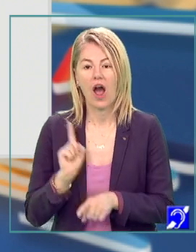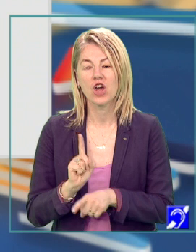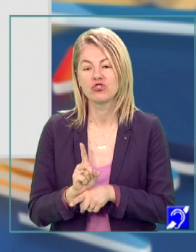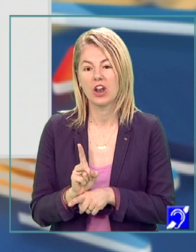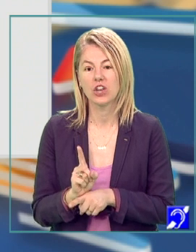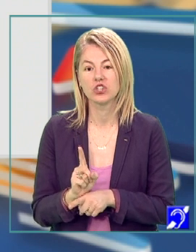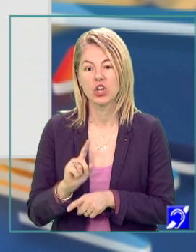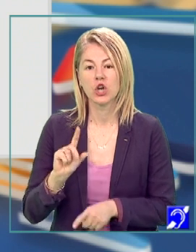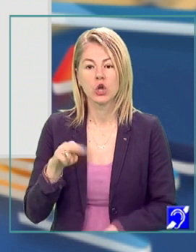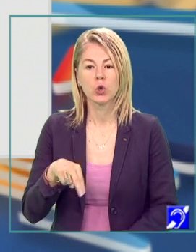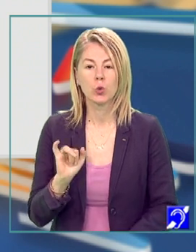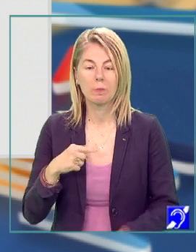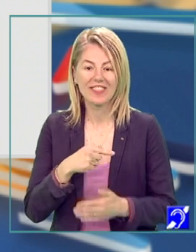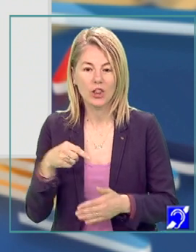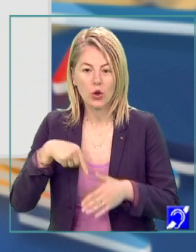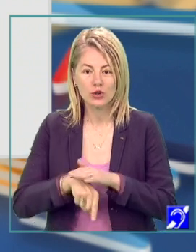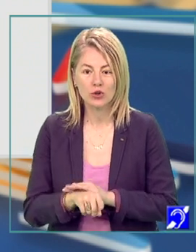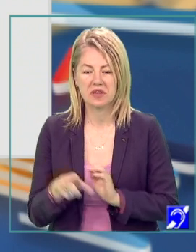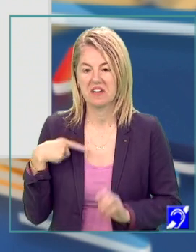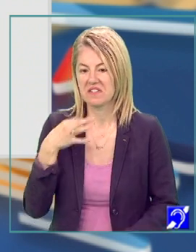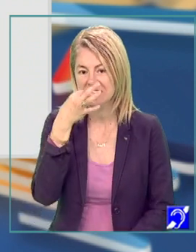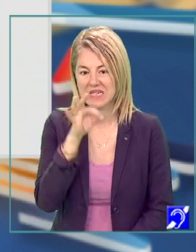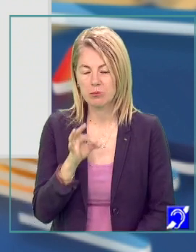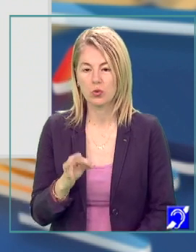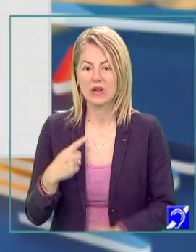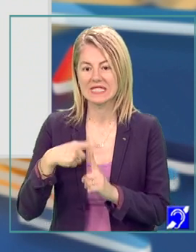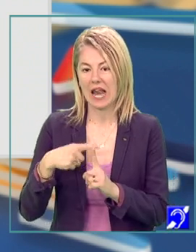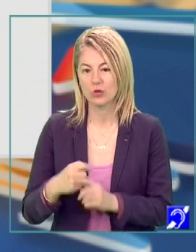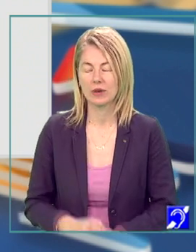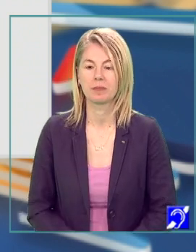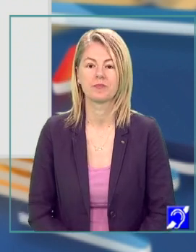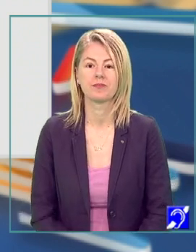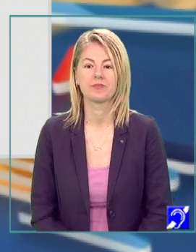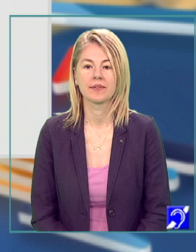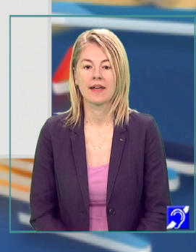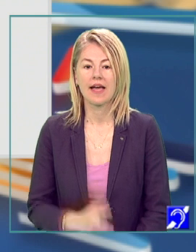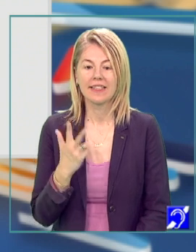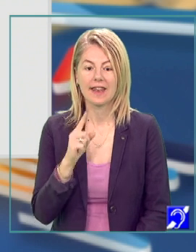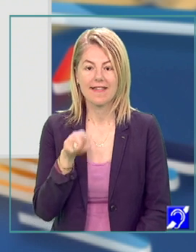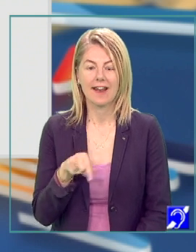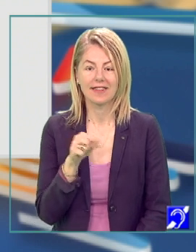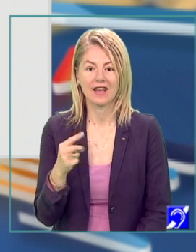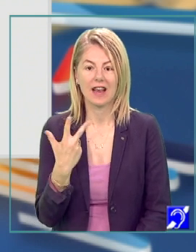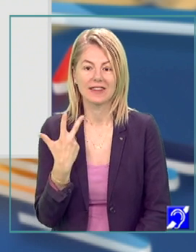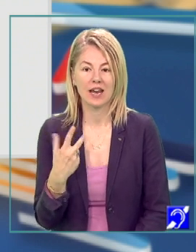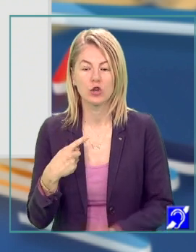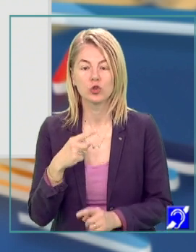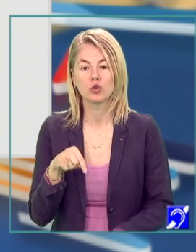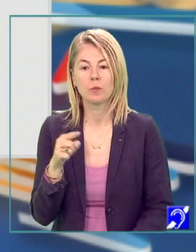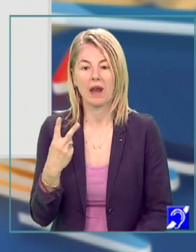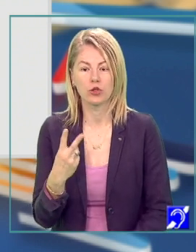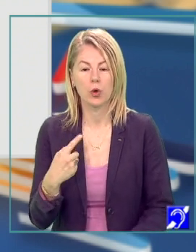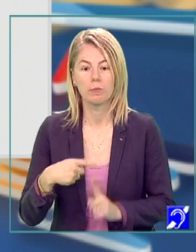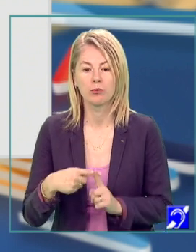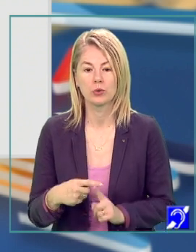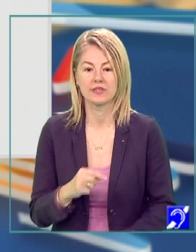același numitor și ne e foarte simplu să le adunăm. Deci o să avem 3 radical din 3 supra 2 plus 3